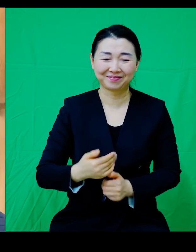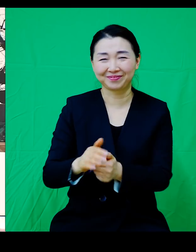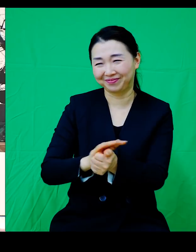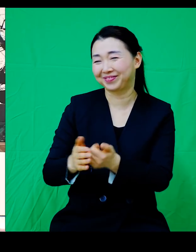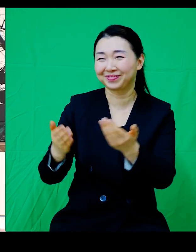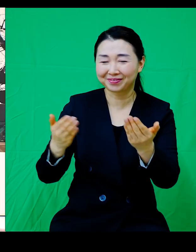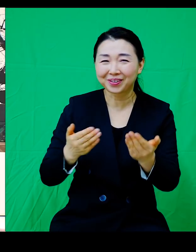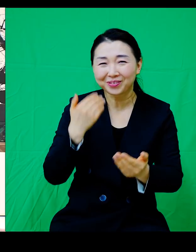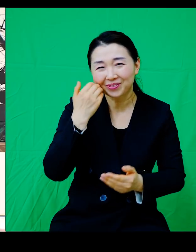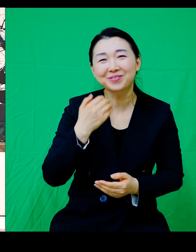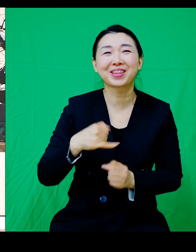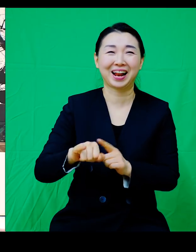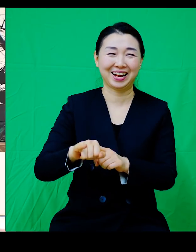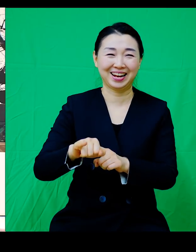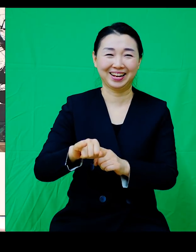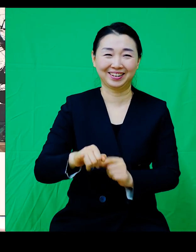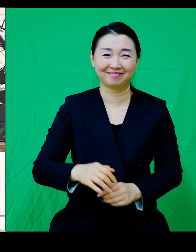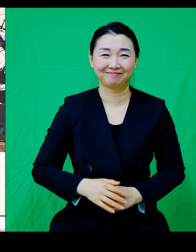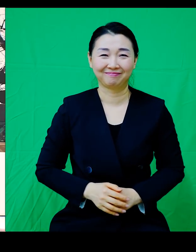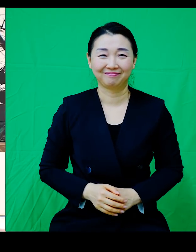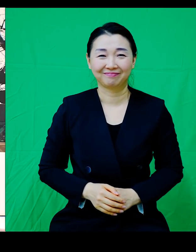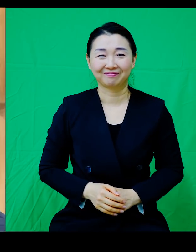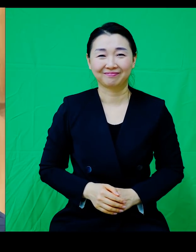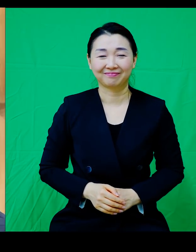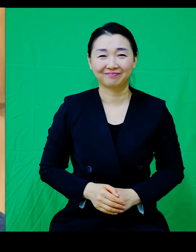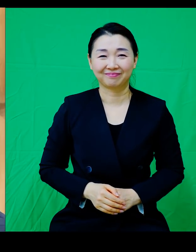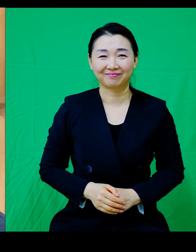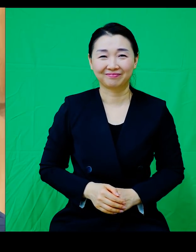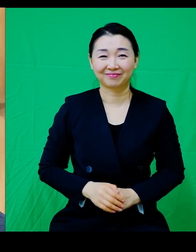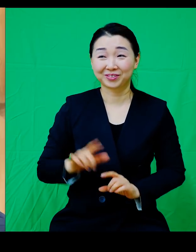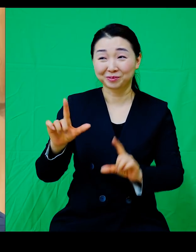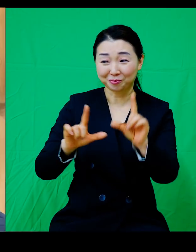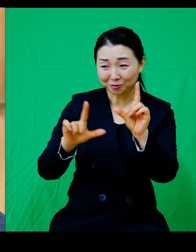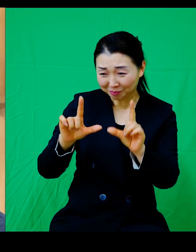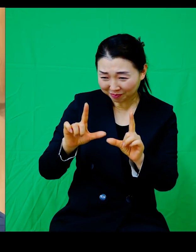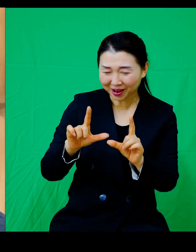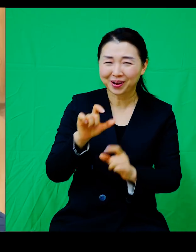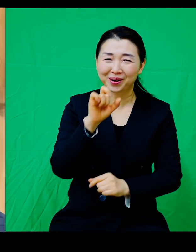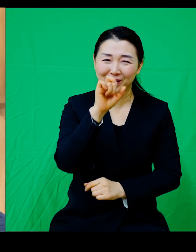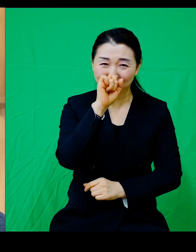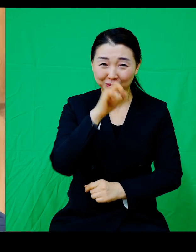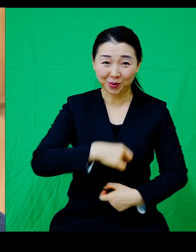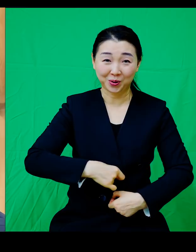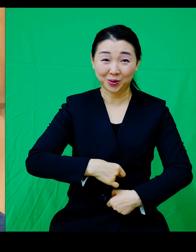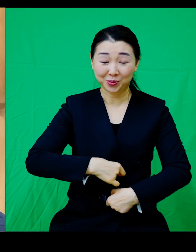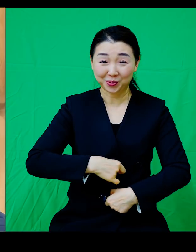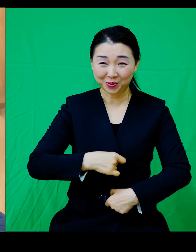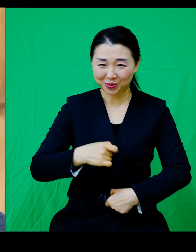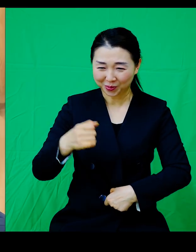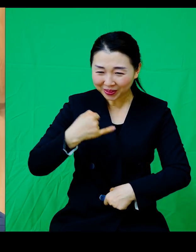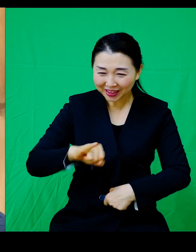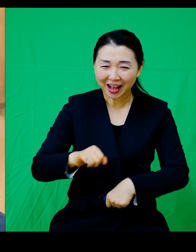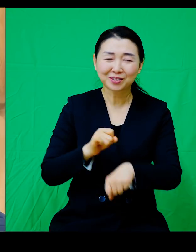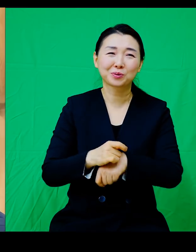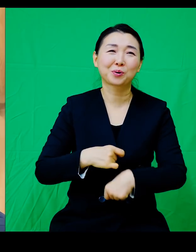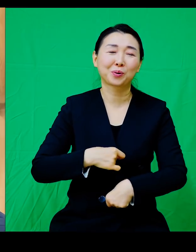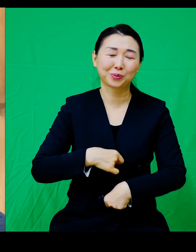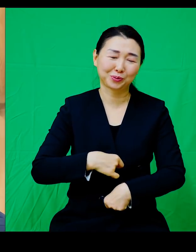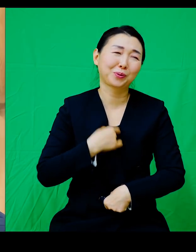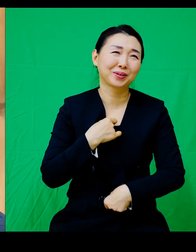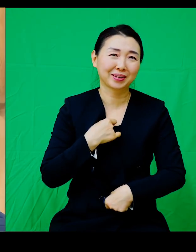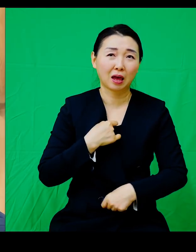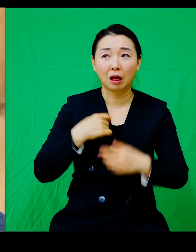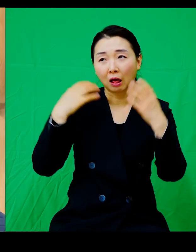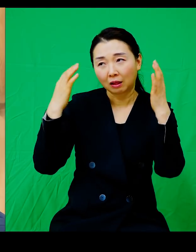물어봐 준다든지 와. 그렇게 챙겨주는 건 온유밖에 없더라고요. 그래서 그런 모습들도 되게 좋고 온유 되게 솔직해서 뭐 이렇게